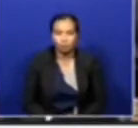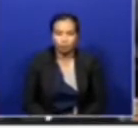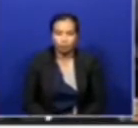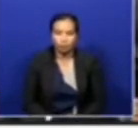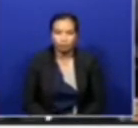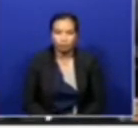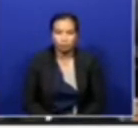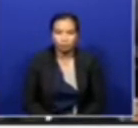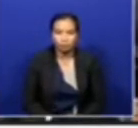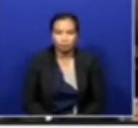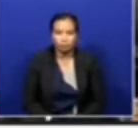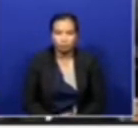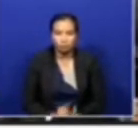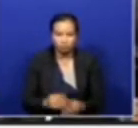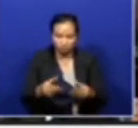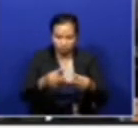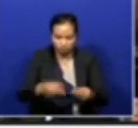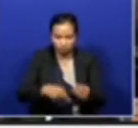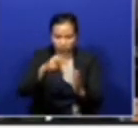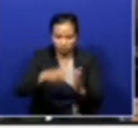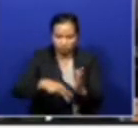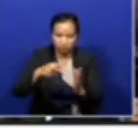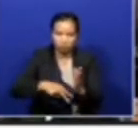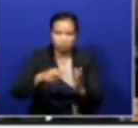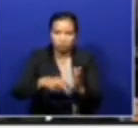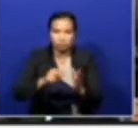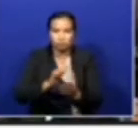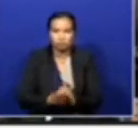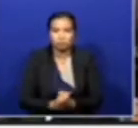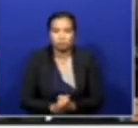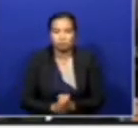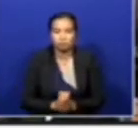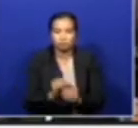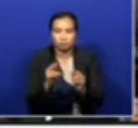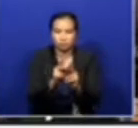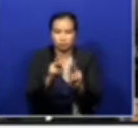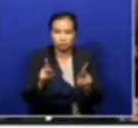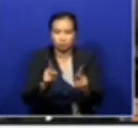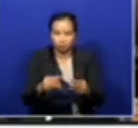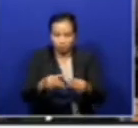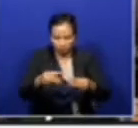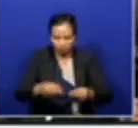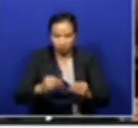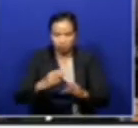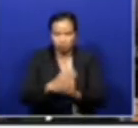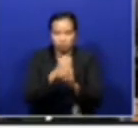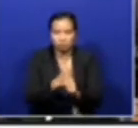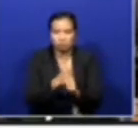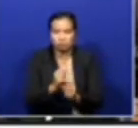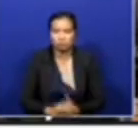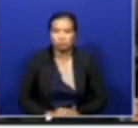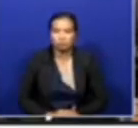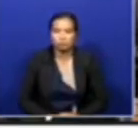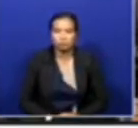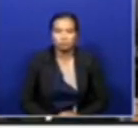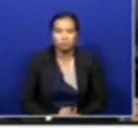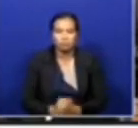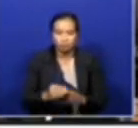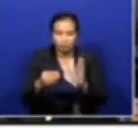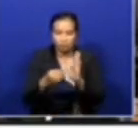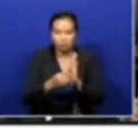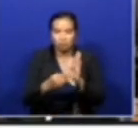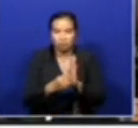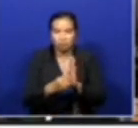มได้ดูในรายงานการเสนอของทางคณะกรรมการที่บอกว่าในกรุงเทพมหาน